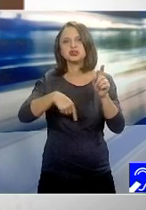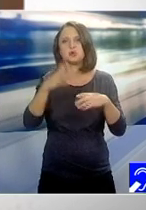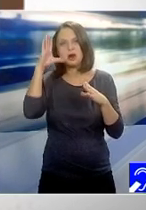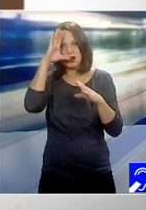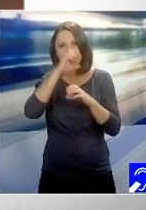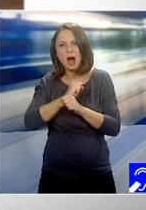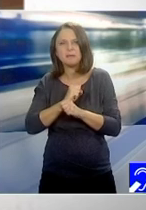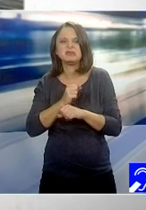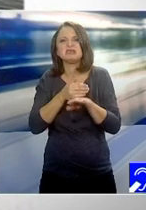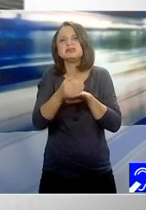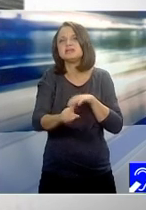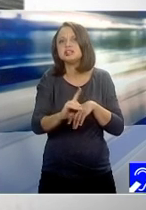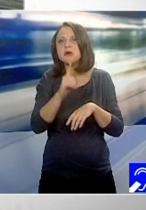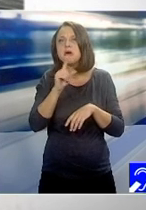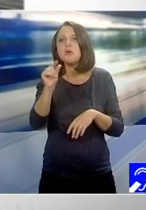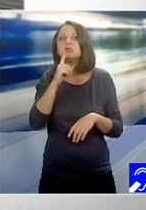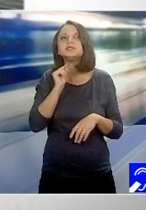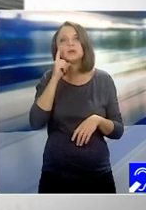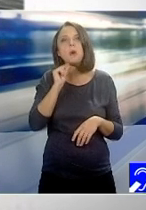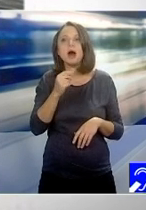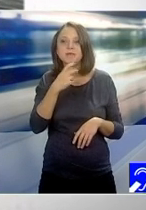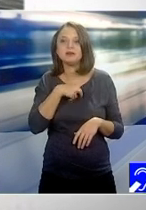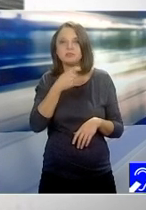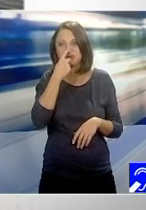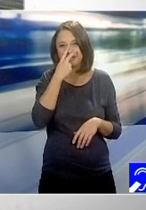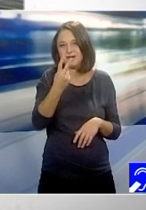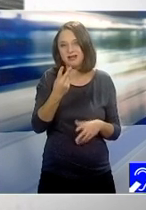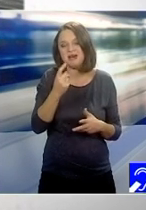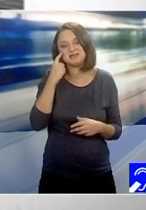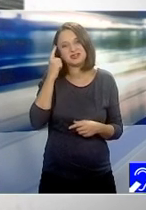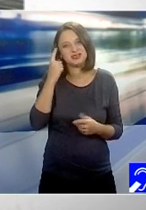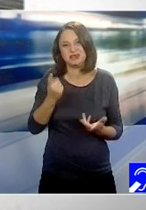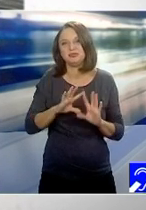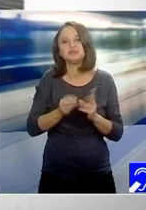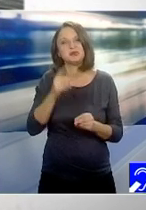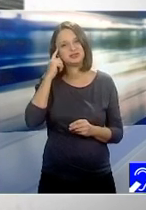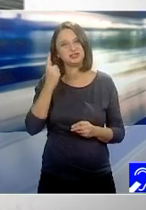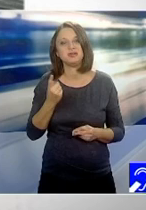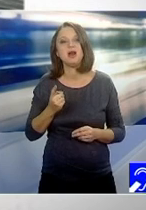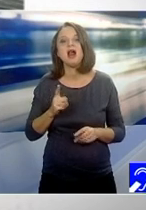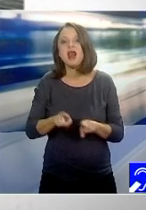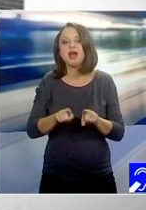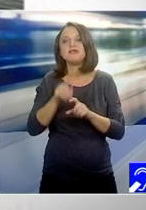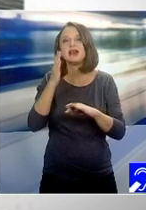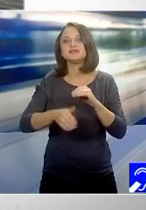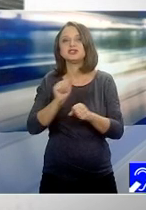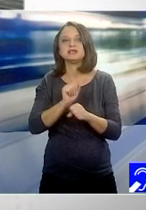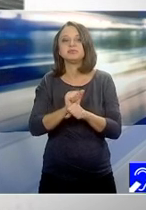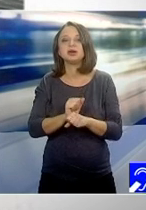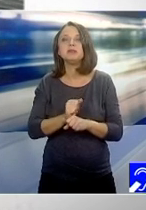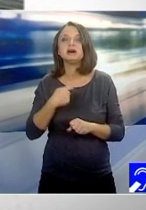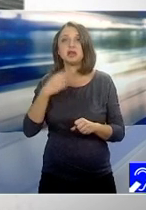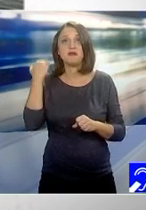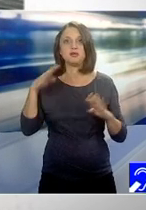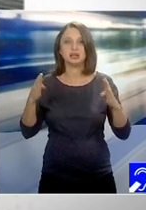atunci puțină lume mai este pe drum să observe. Asta este tipic și eu merg și în acest sfârșit de săptămână. A fost în zona montană județului Cluj, în care